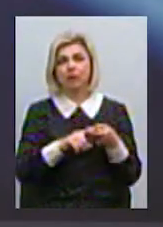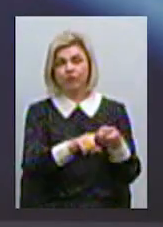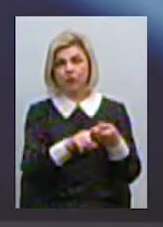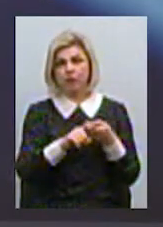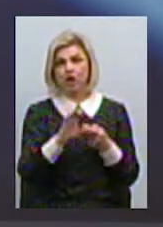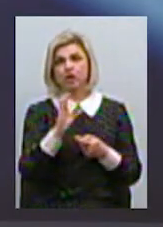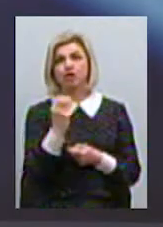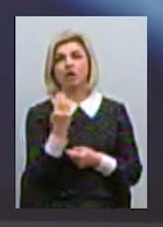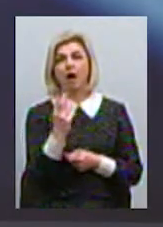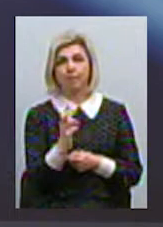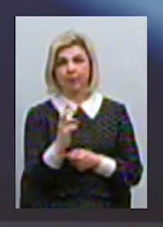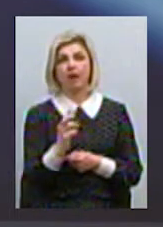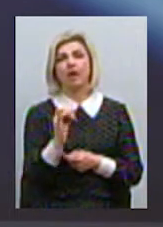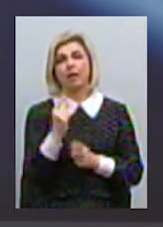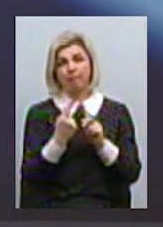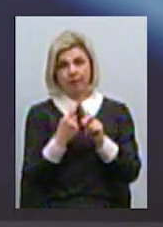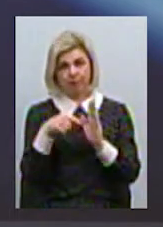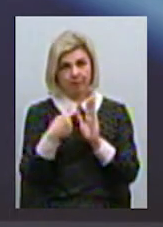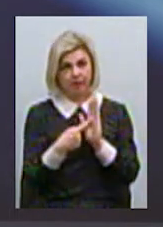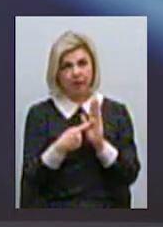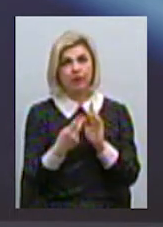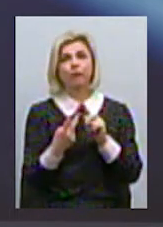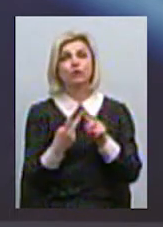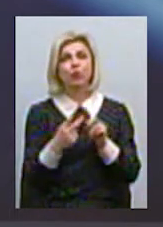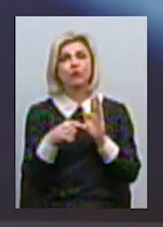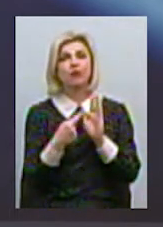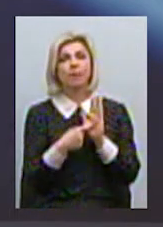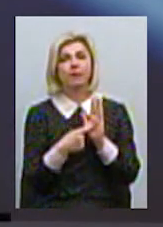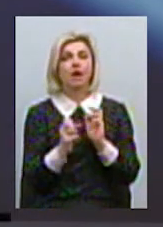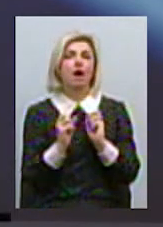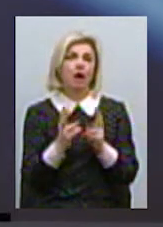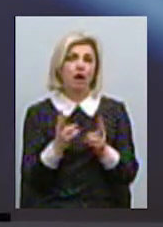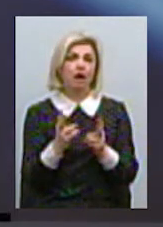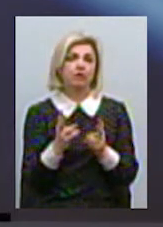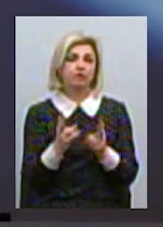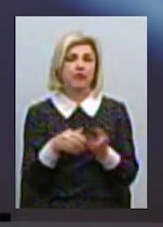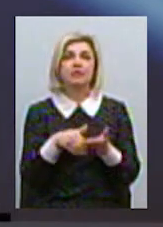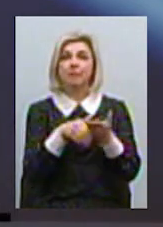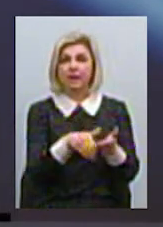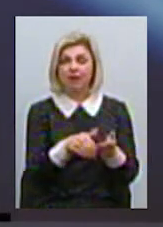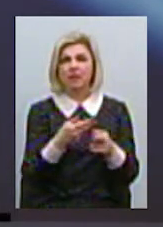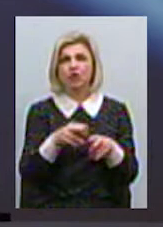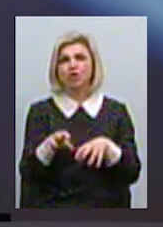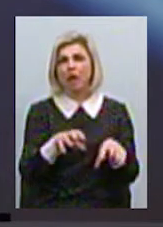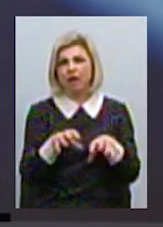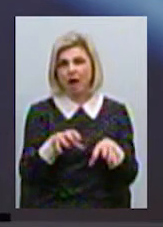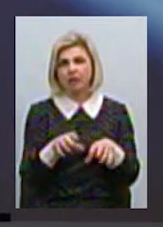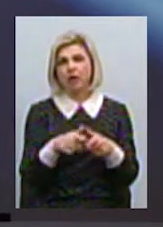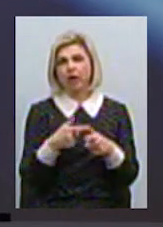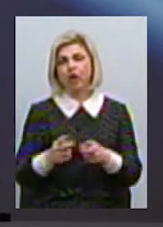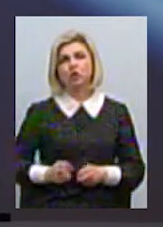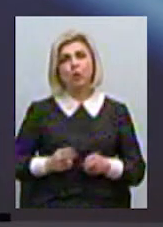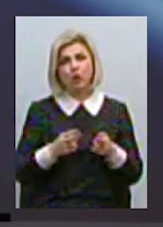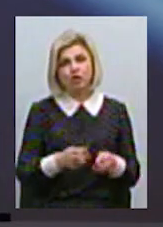штабом? Це перше запитання. І друге запитання, наскільки от сприяє оцьому шахрайству, да, чи